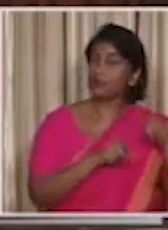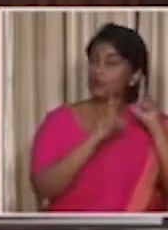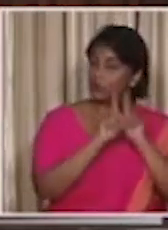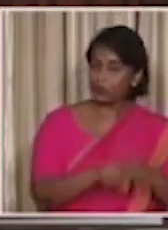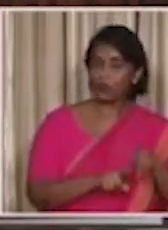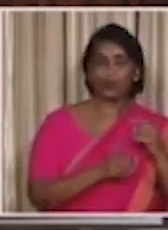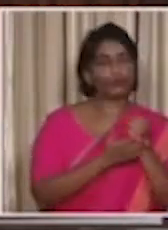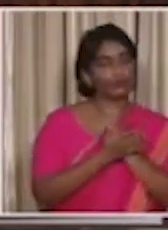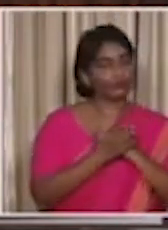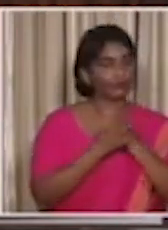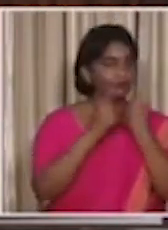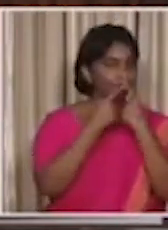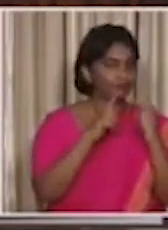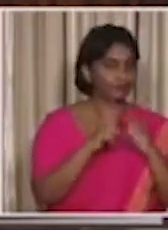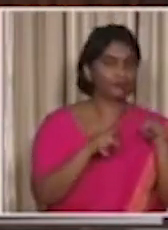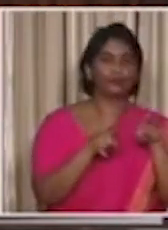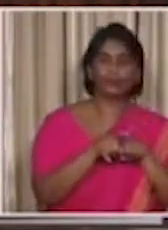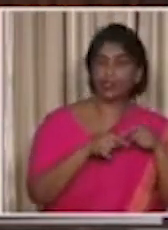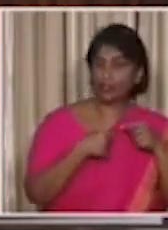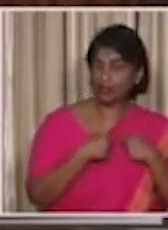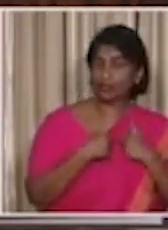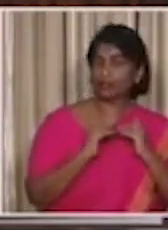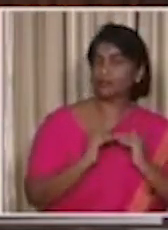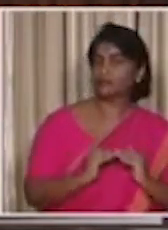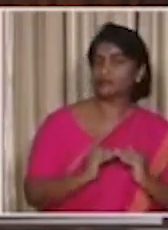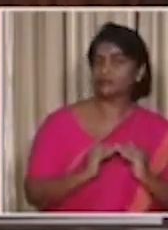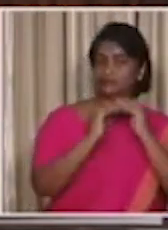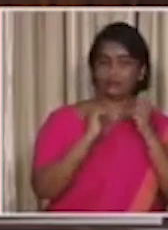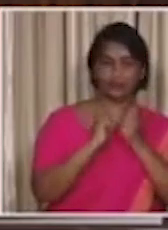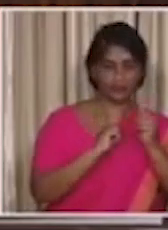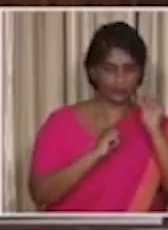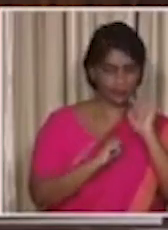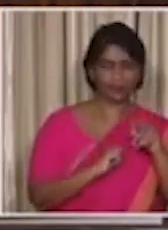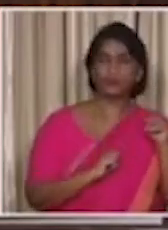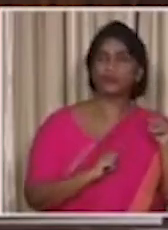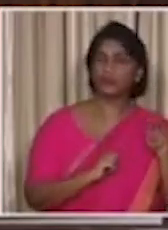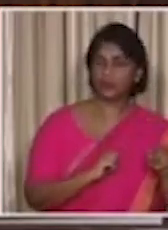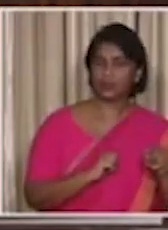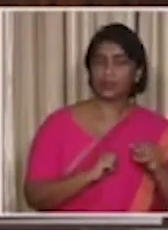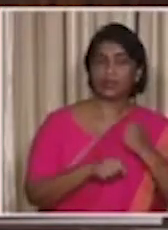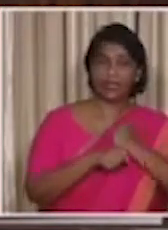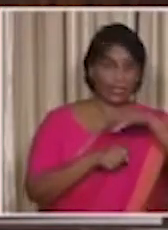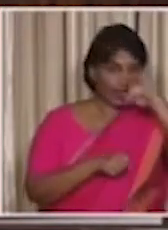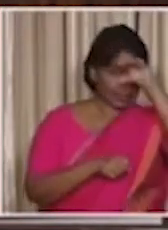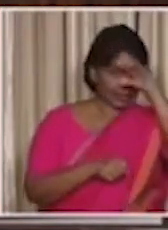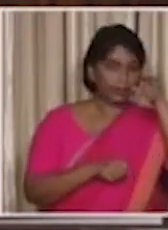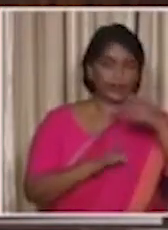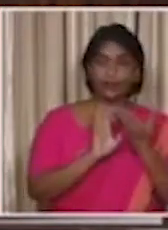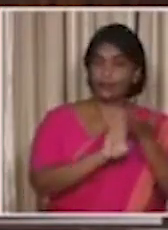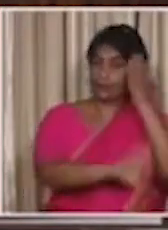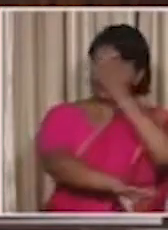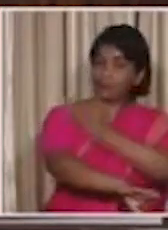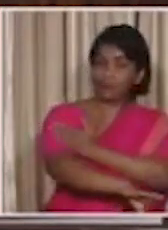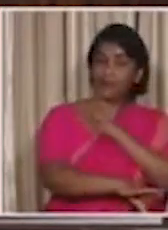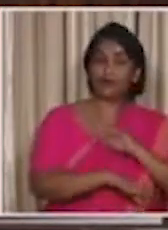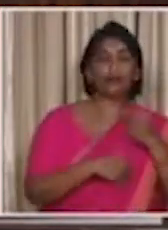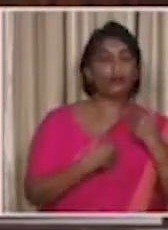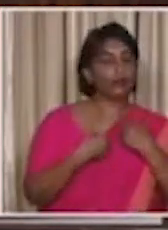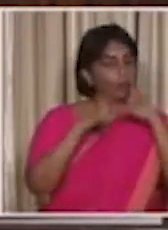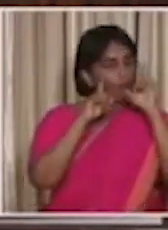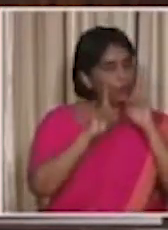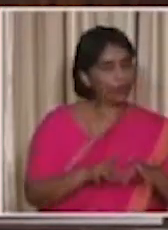ආකාරයෙන් සියලු ක්ෂේත්‍රයන්ගින්ම අපි ප්‍රගතියක් ලබමින් සිටිනවා. ග්‍රීසිය මීට කාලයකට කලින් අපි